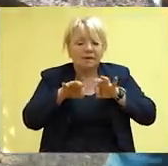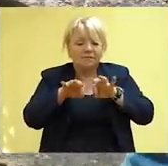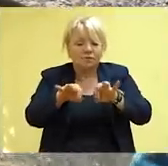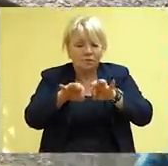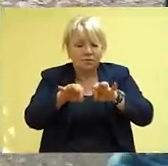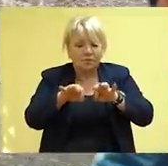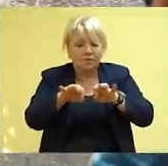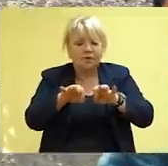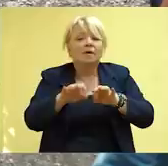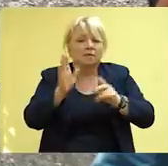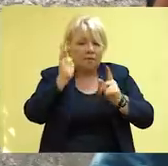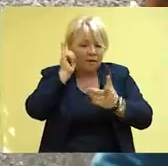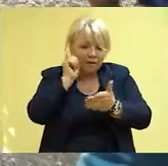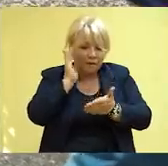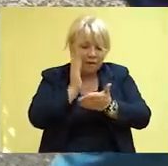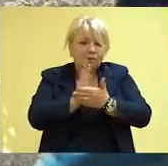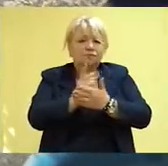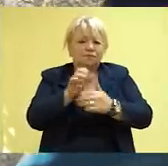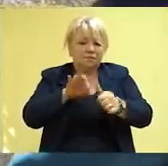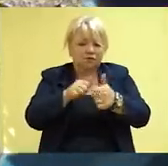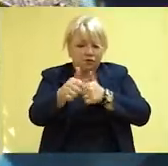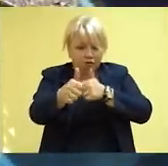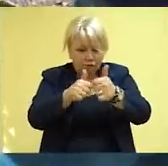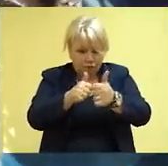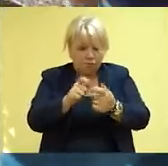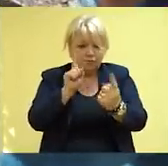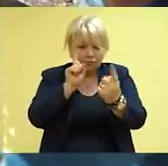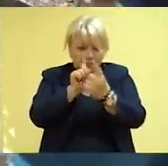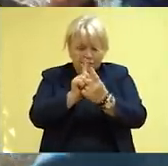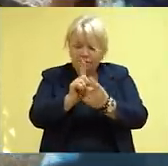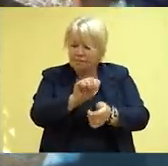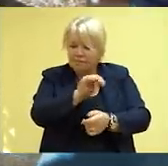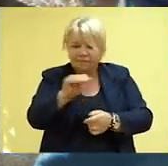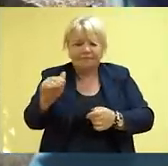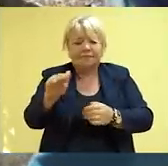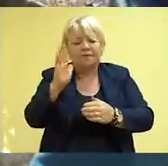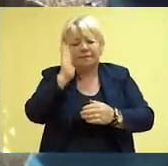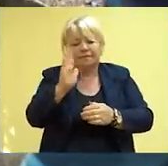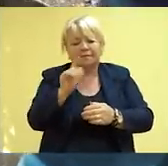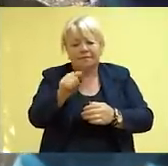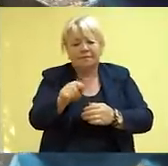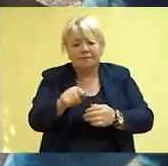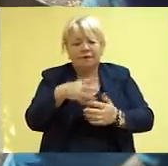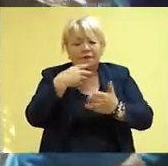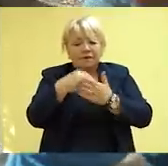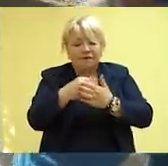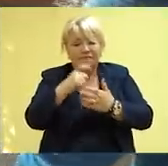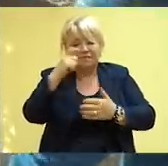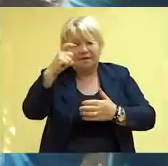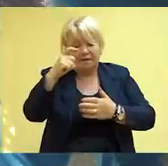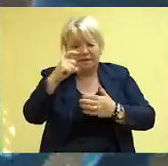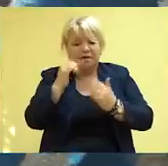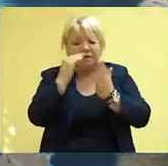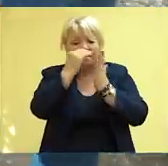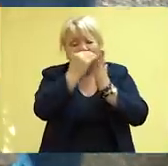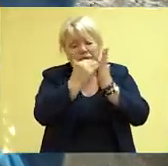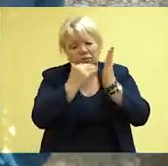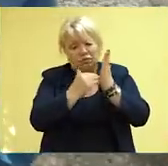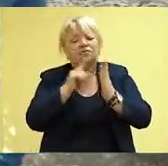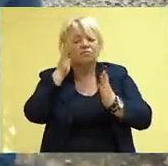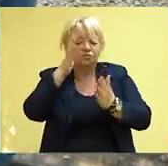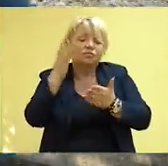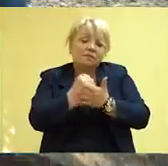ავტომობილი შეგხვდება ჩვენ ტრეკზე, აუცილებლად დრაგის მიიღებს მონაწილეობას ხოლმე. მონაკვეთებს. თავის კატეგორიაში გამოიმარჯვებს, წააგებს, ეგ